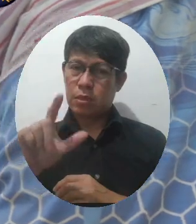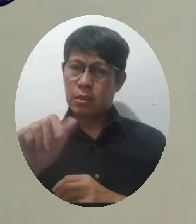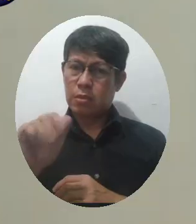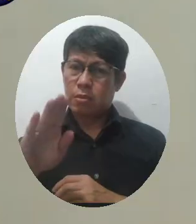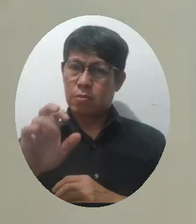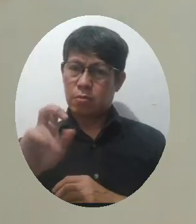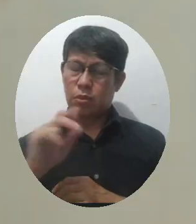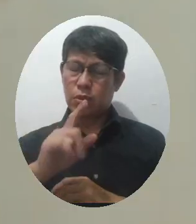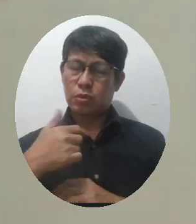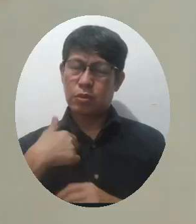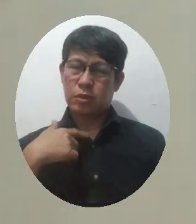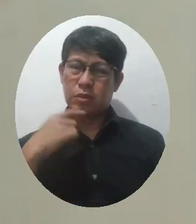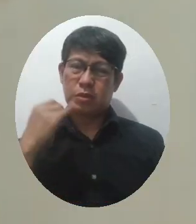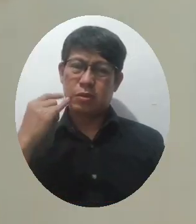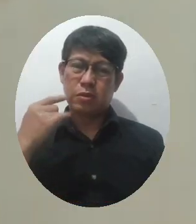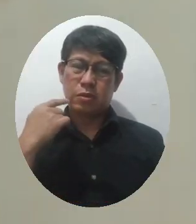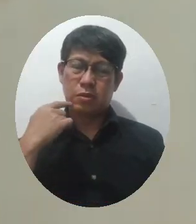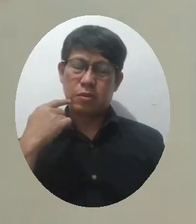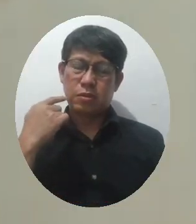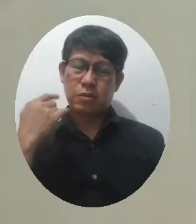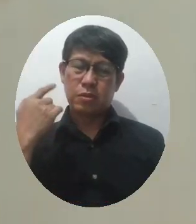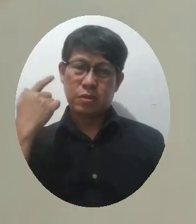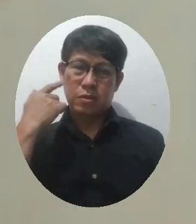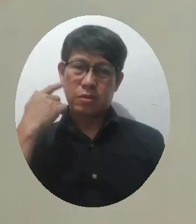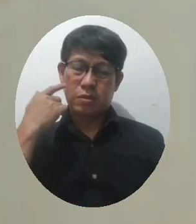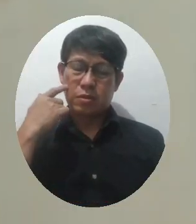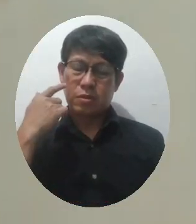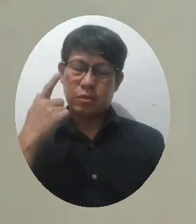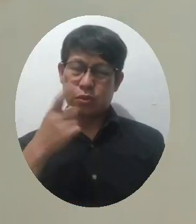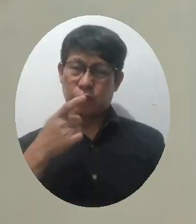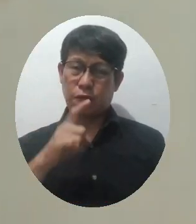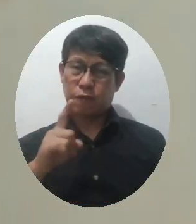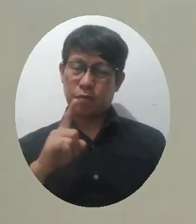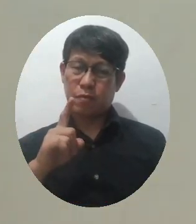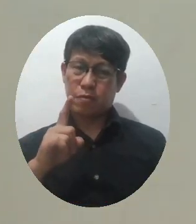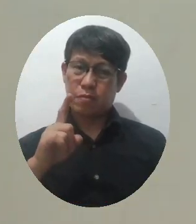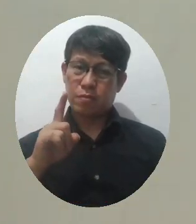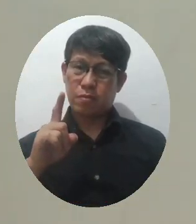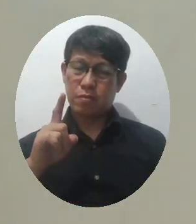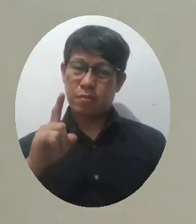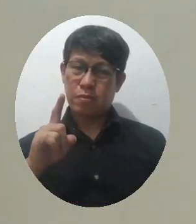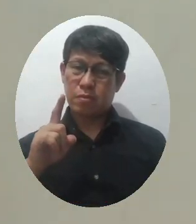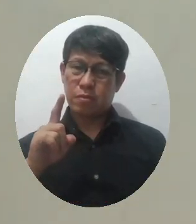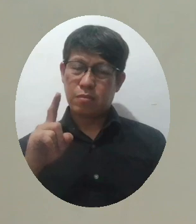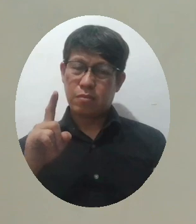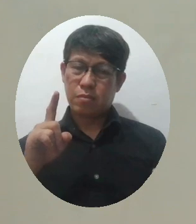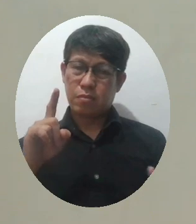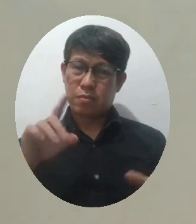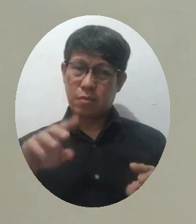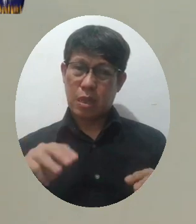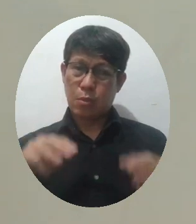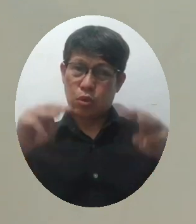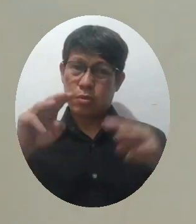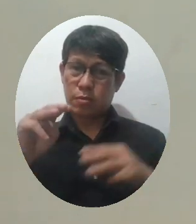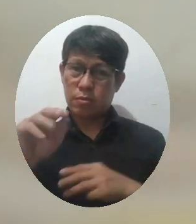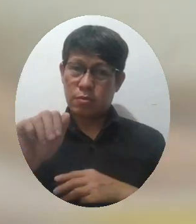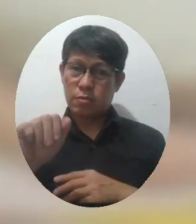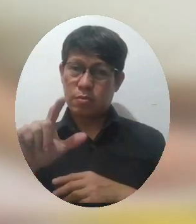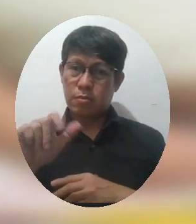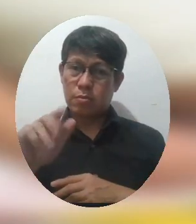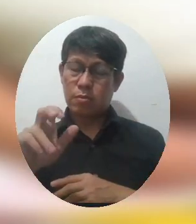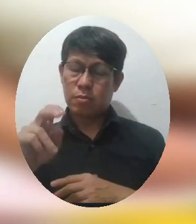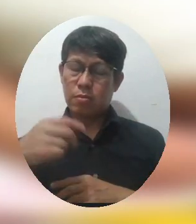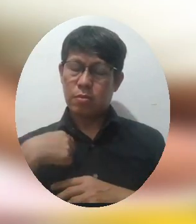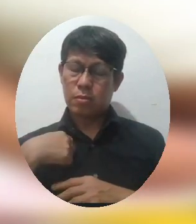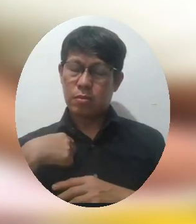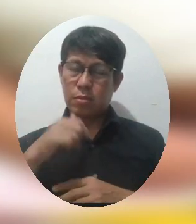si Jennifer D. Responte, taga Santa Maria, Bulacan. Kasi doon ako pinanganak sa Malabon, 2009